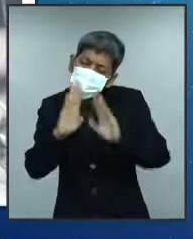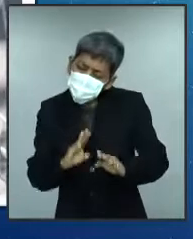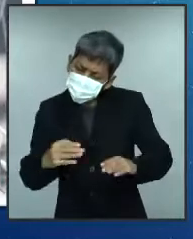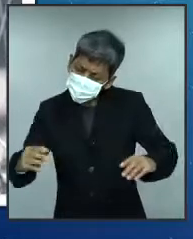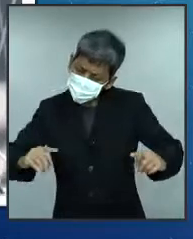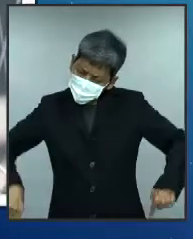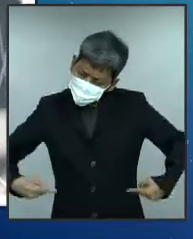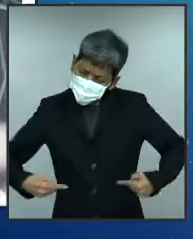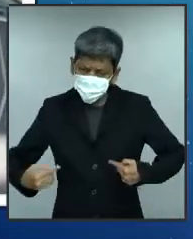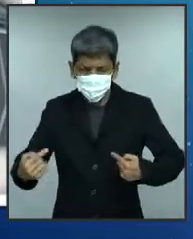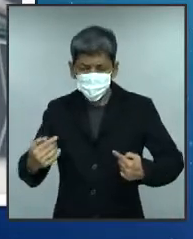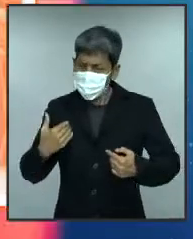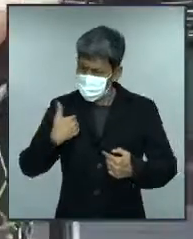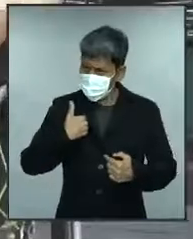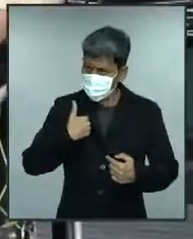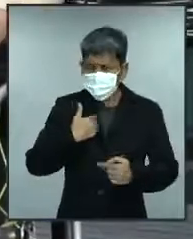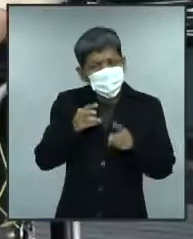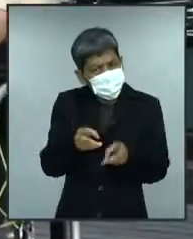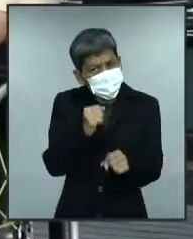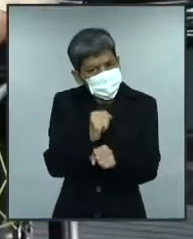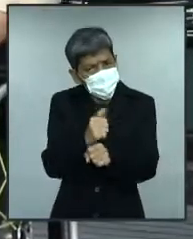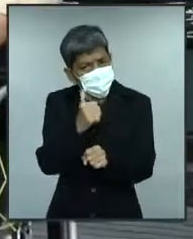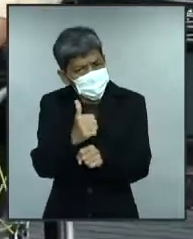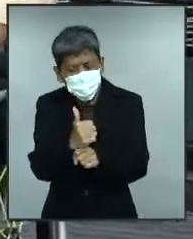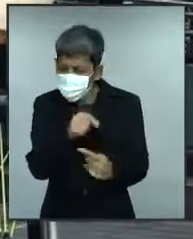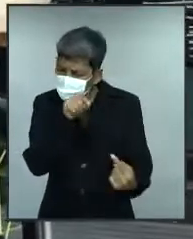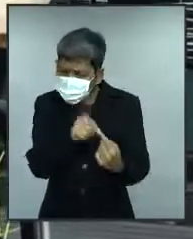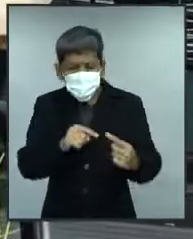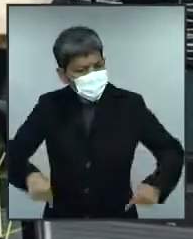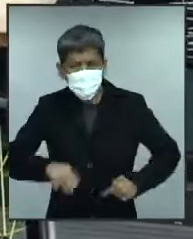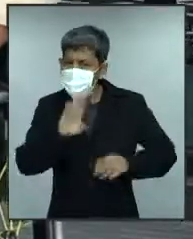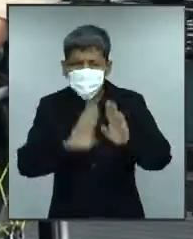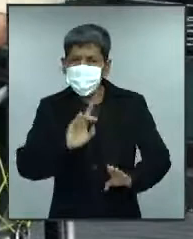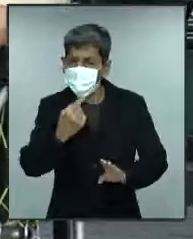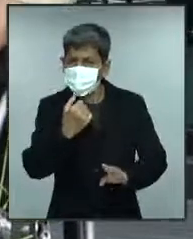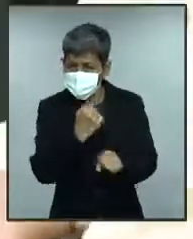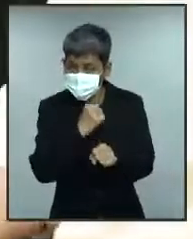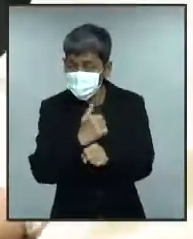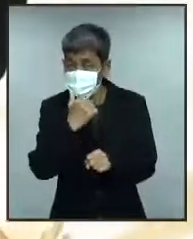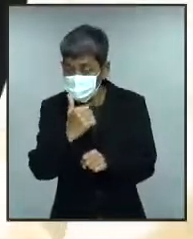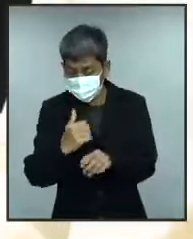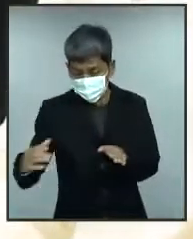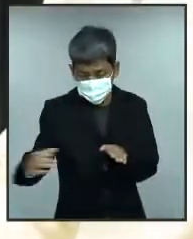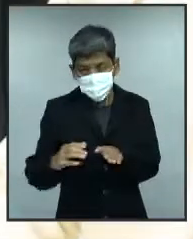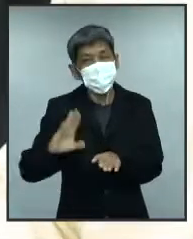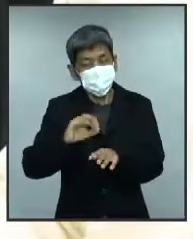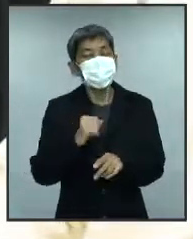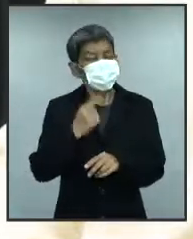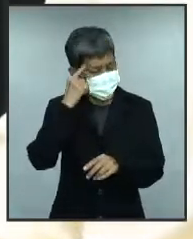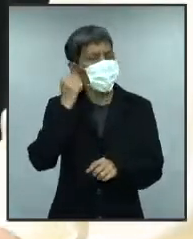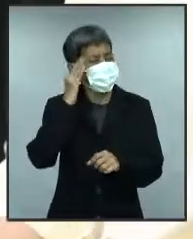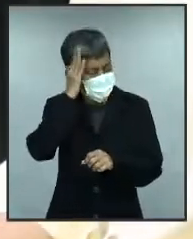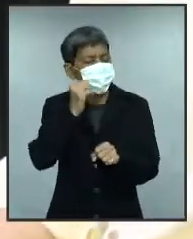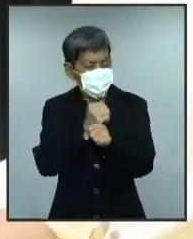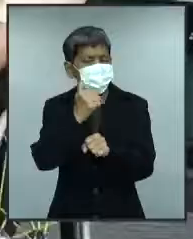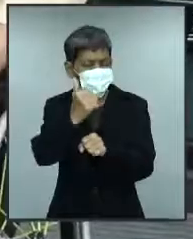จจะดูแล้วมีมาติดต่อเยอะเลยแล้วอาจจะทำเป็นเวอร์ชันเฉพาะที่เป็นเทมเพลตใหม่ให้เขาไปติดเฉพาะแบบนั้นก็เป็นไป